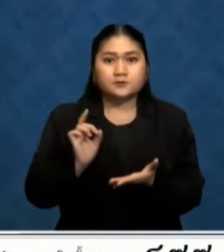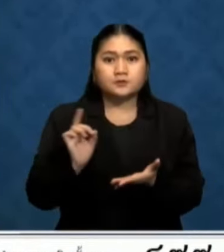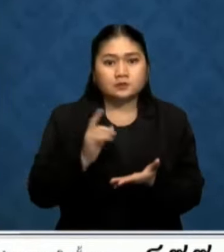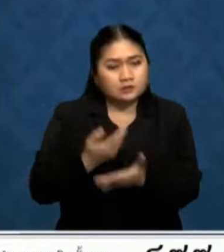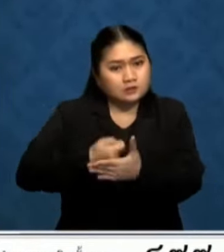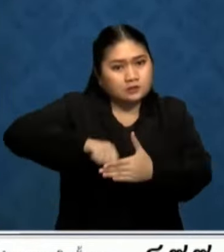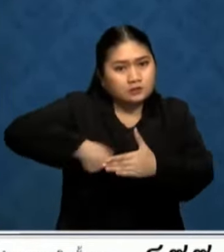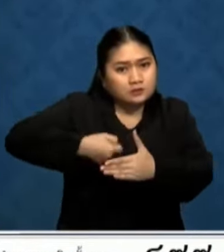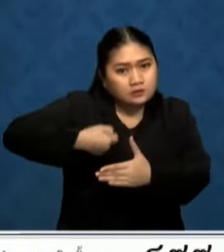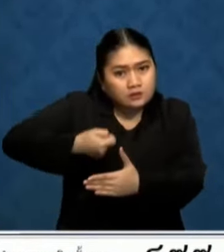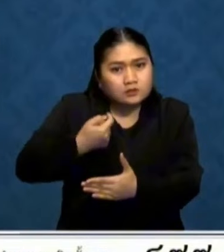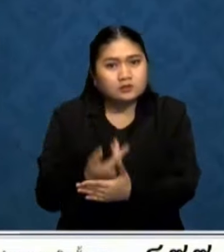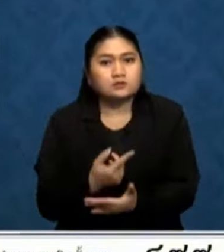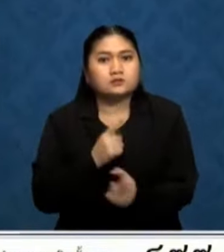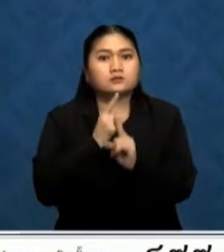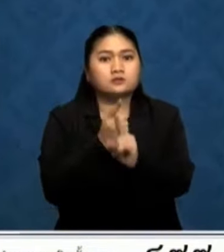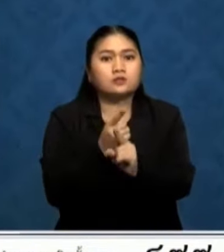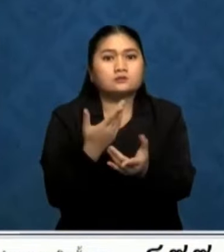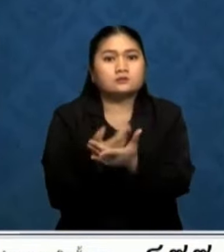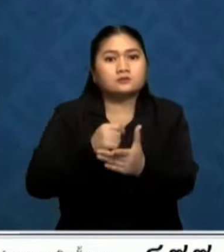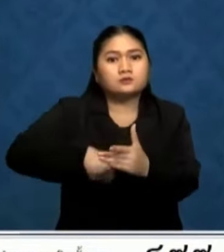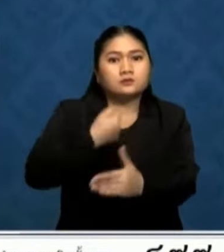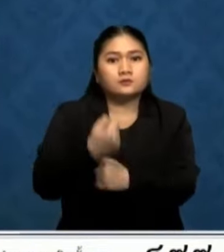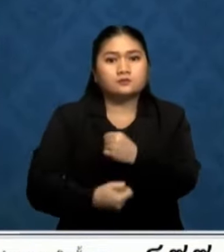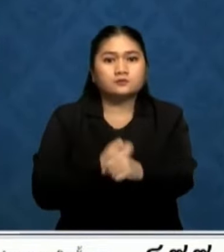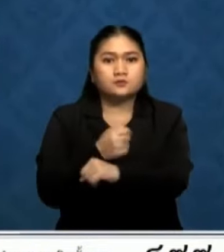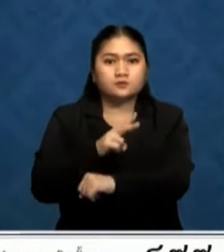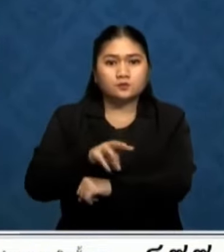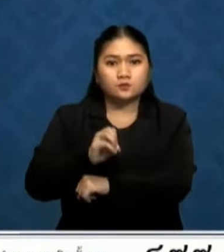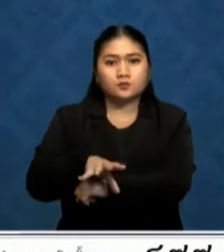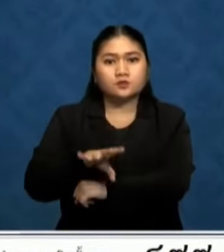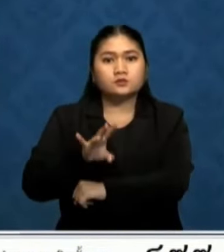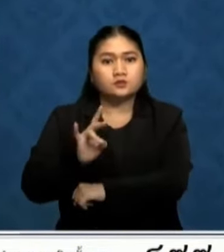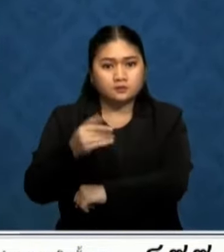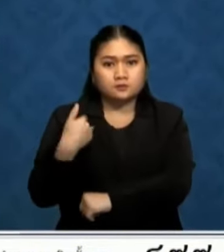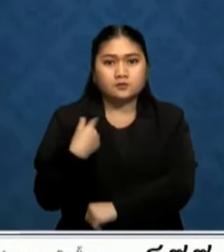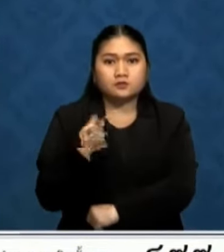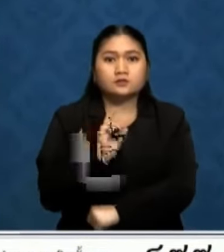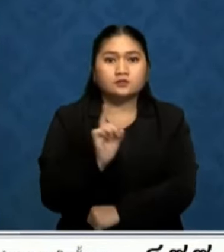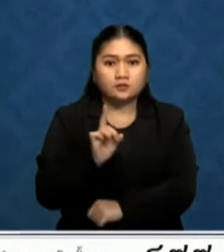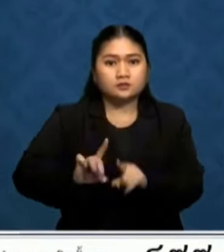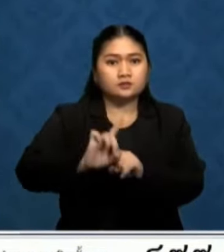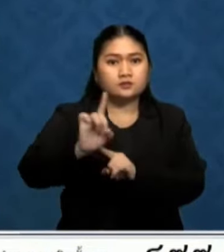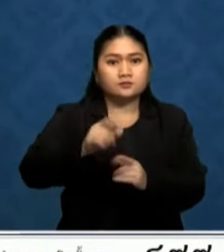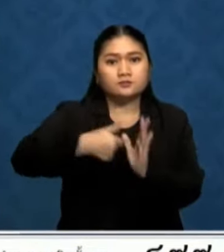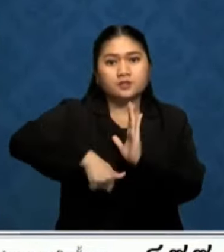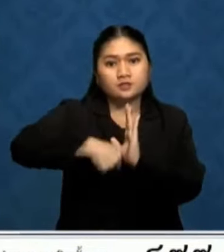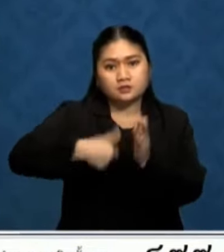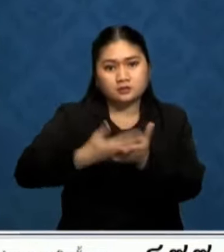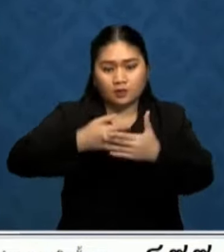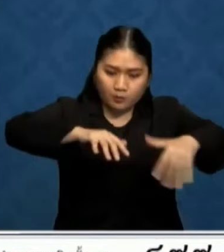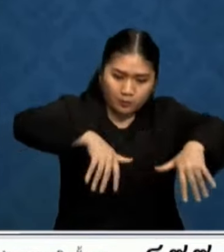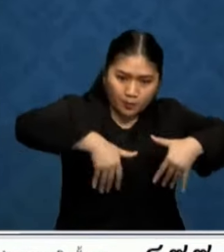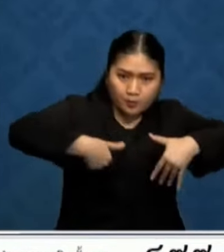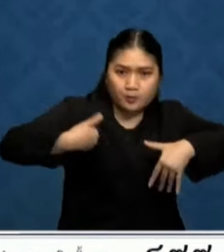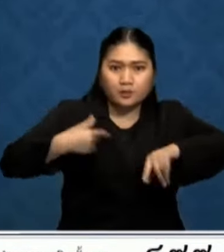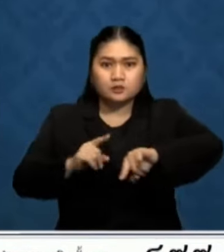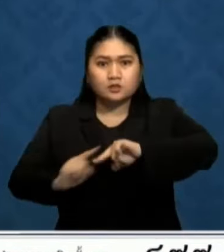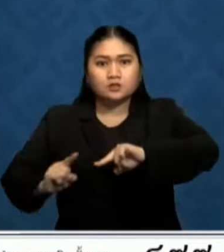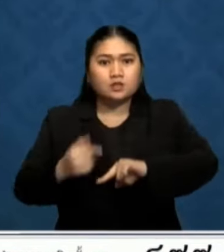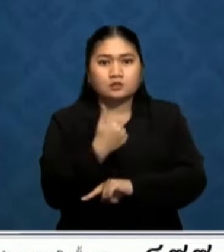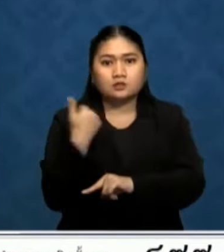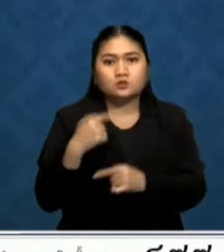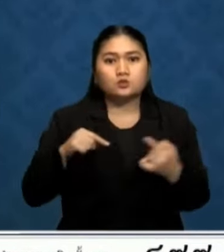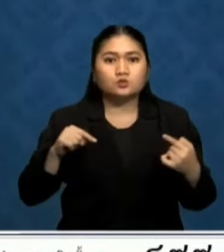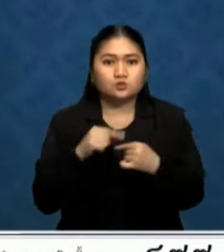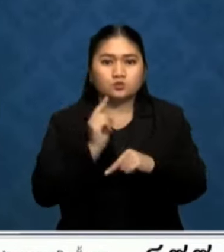จ่ายตามก็ประมาณรายจ่ายเพิมเติประจำปีกประมาณ 2,567 ดันี้หนึ่ ภาษีและรายได้อื่นโดยเป